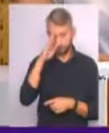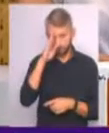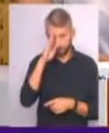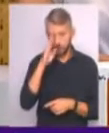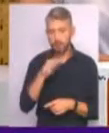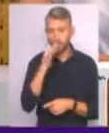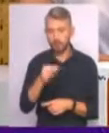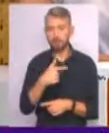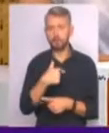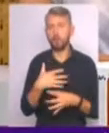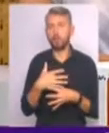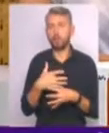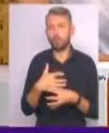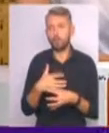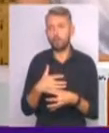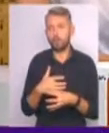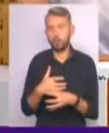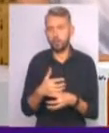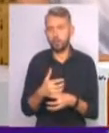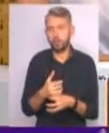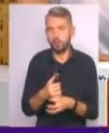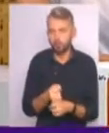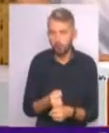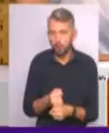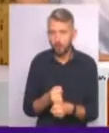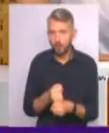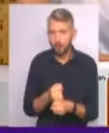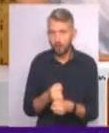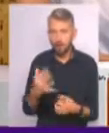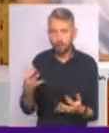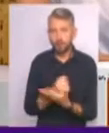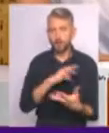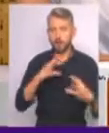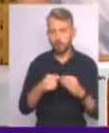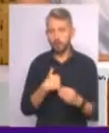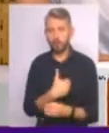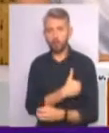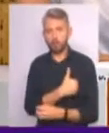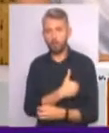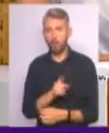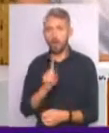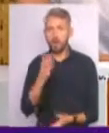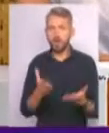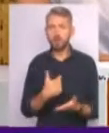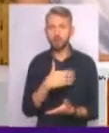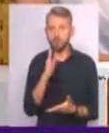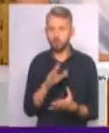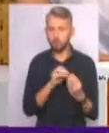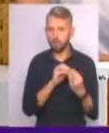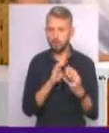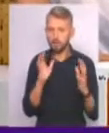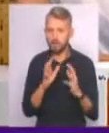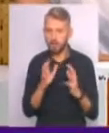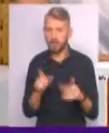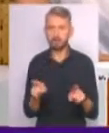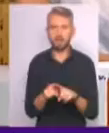я худну. От я досяг того результату, який я хотів. Але якщо я буду зберігати таке